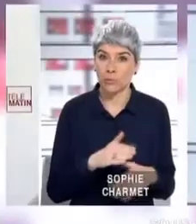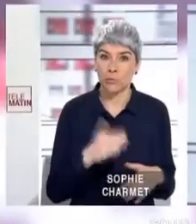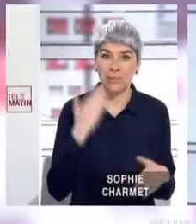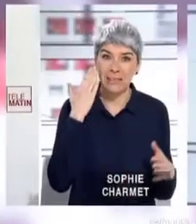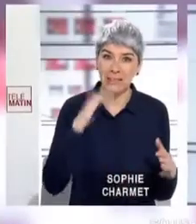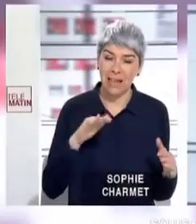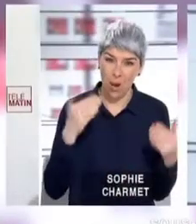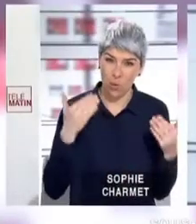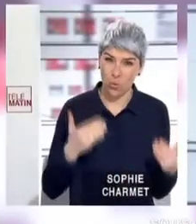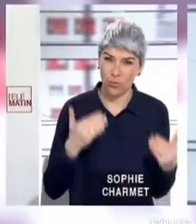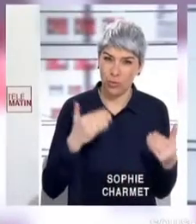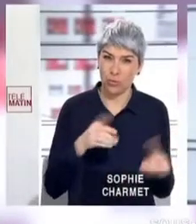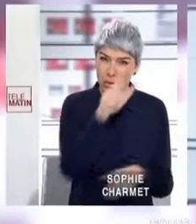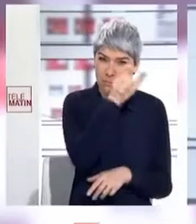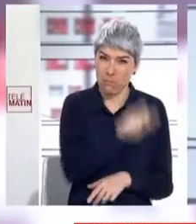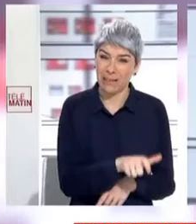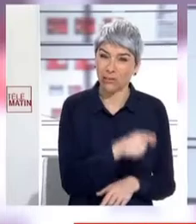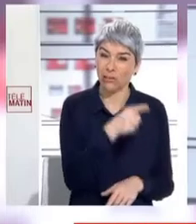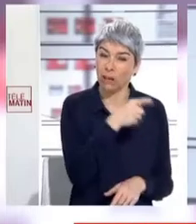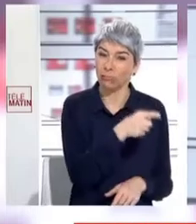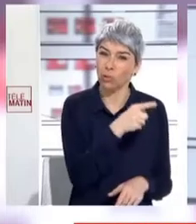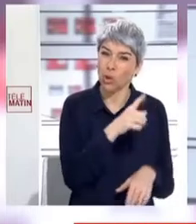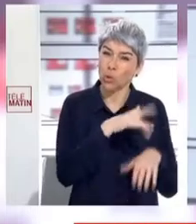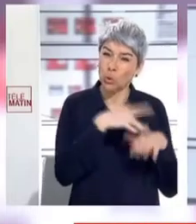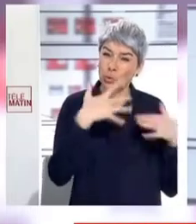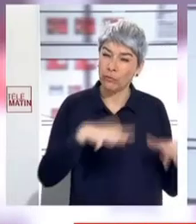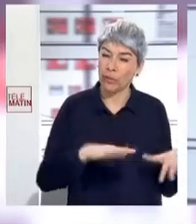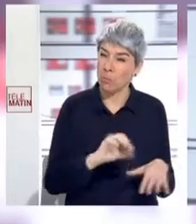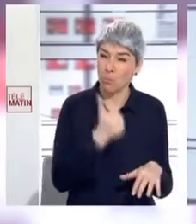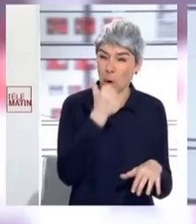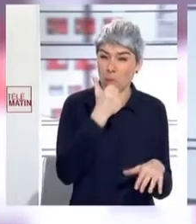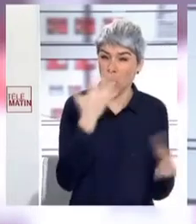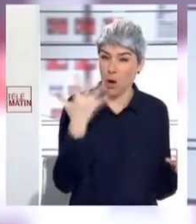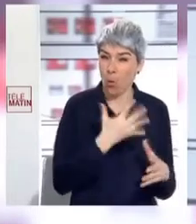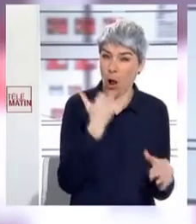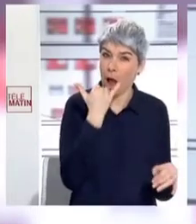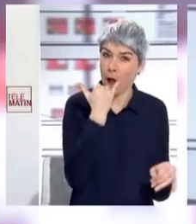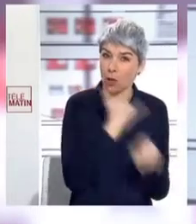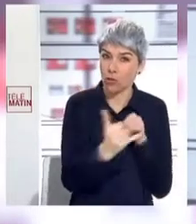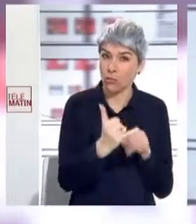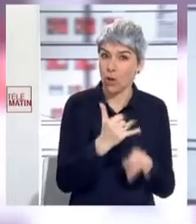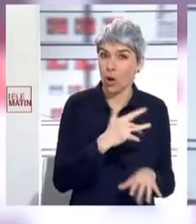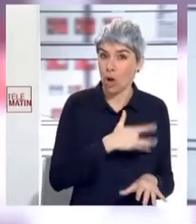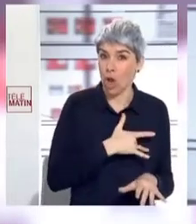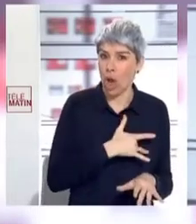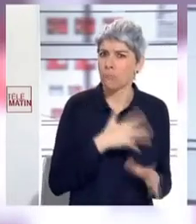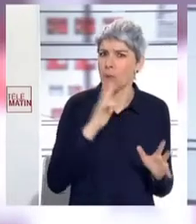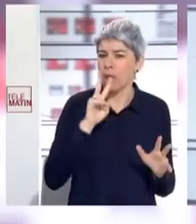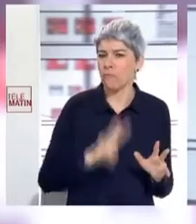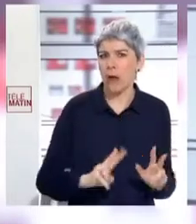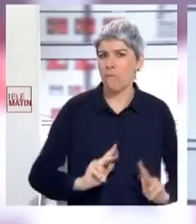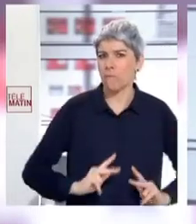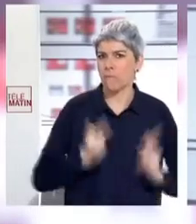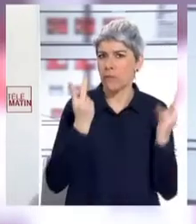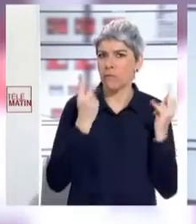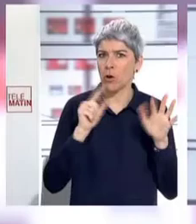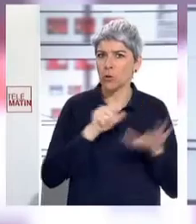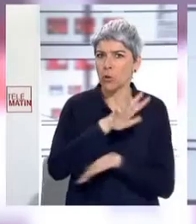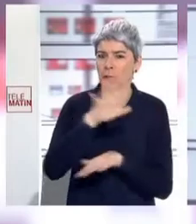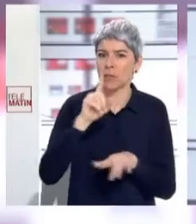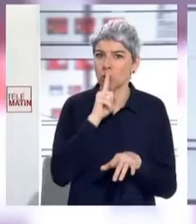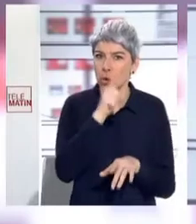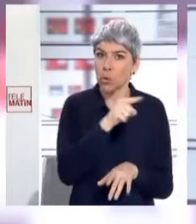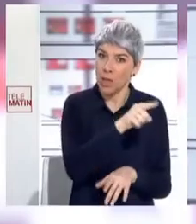Bonjour à tous. Il était le premier patient à avoir subi la greffe d'un cœur 100% artificiel, mais il n'aura survécu que 75 jours. L'homme âgé